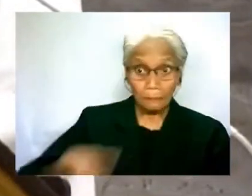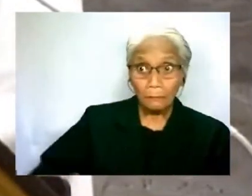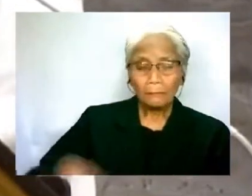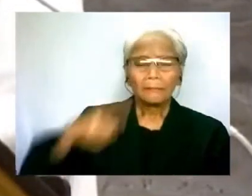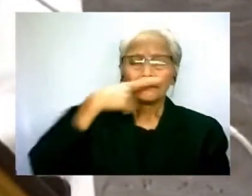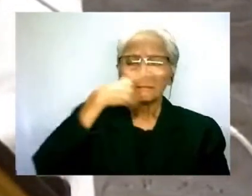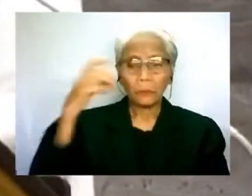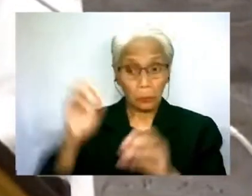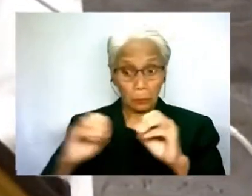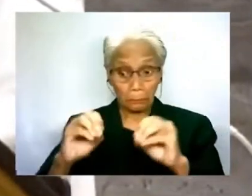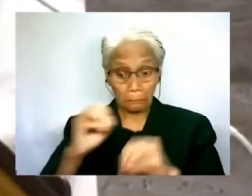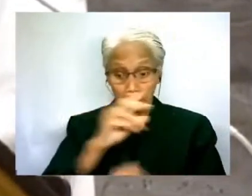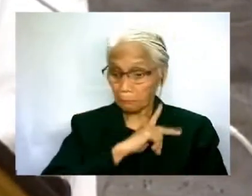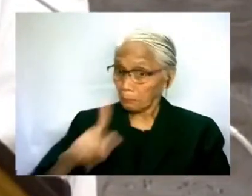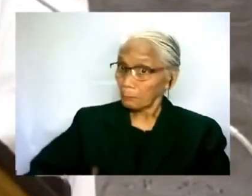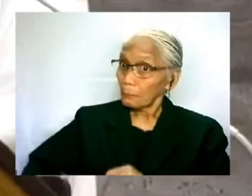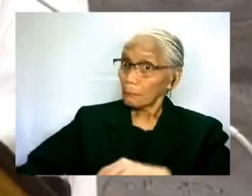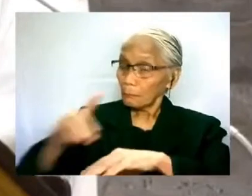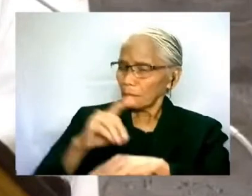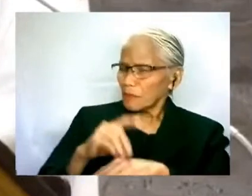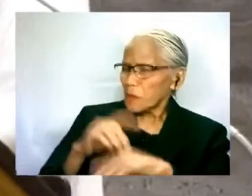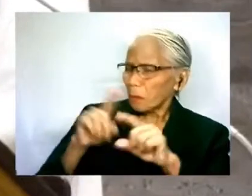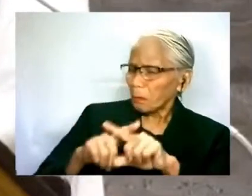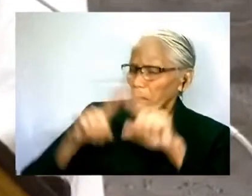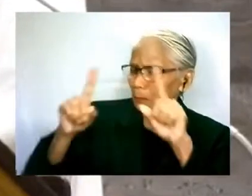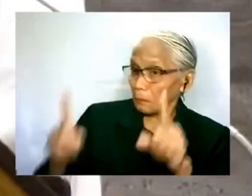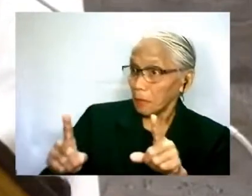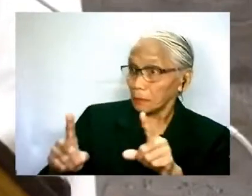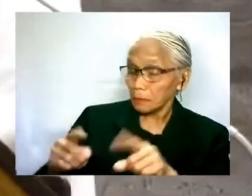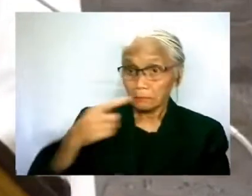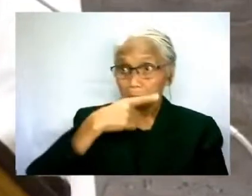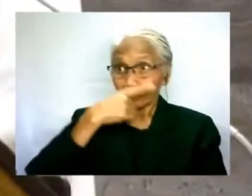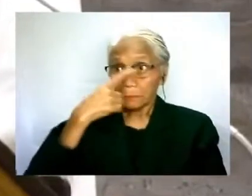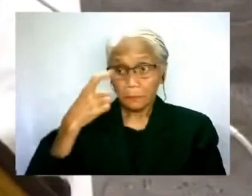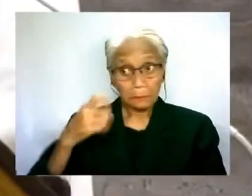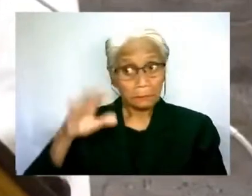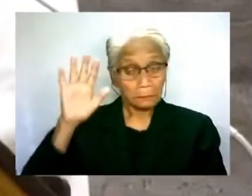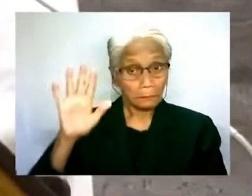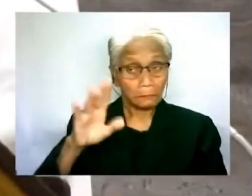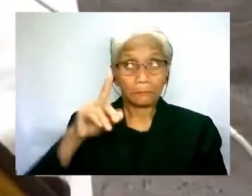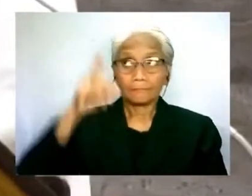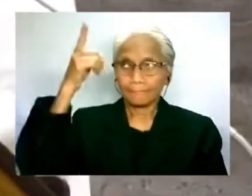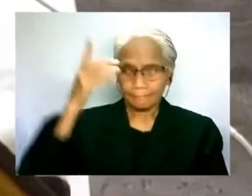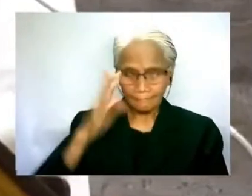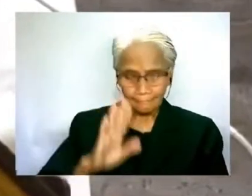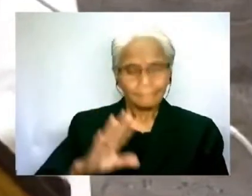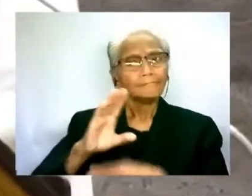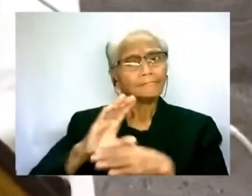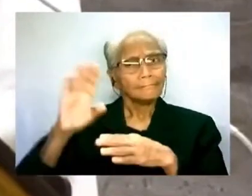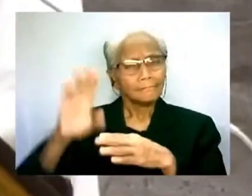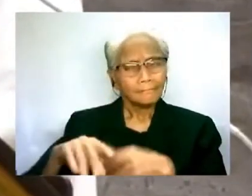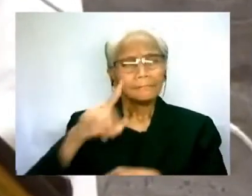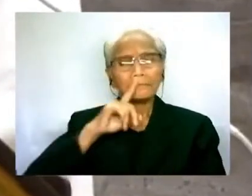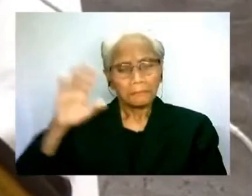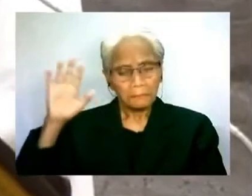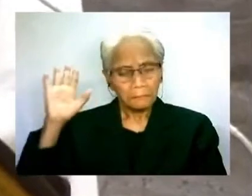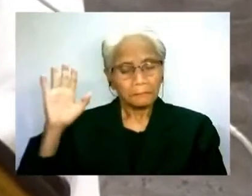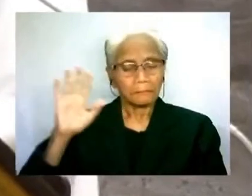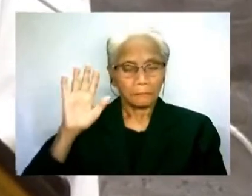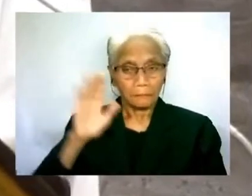sapagkat tinupad ng Diyos kay Abraham kung ano ang kanyang pangako at kinakailangan